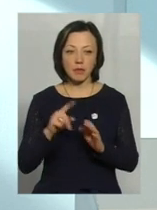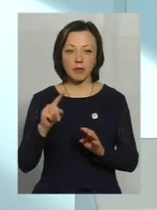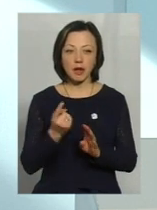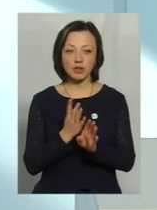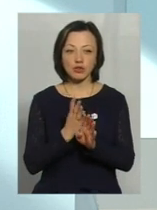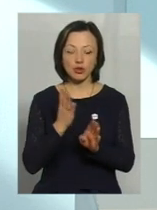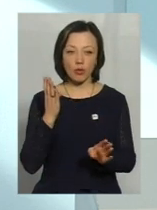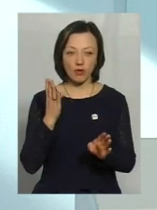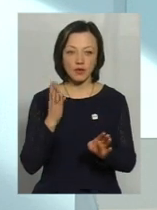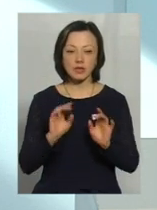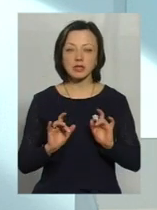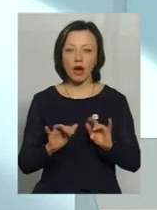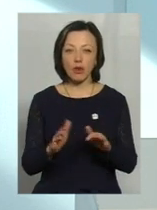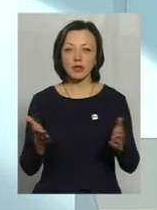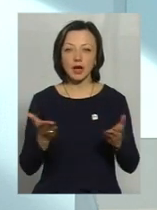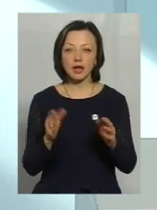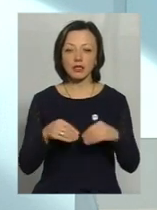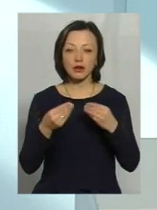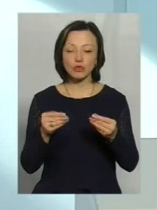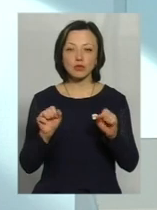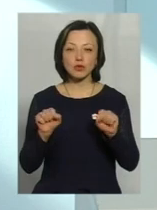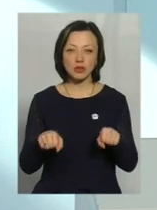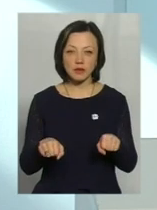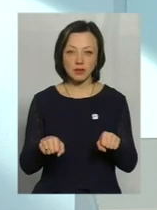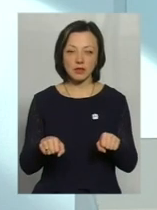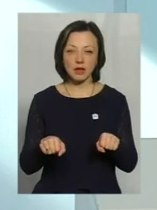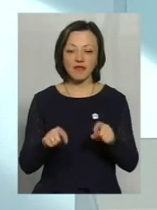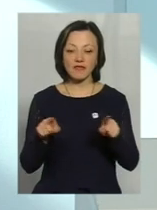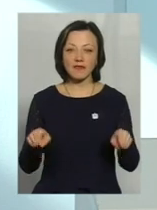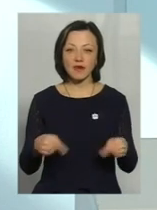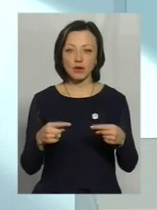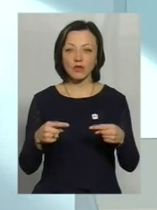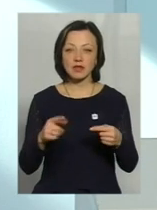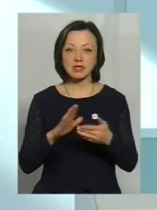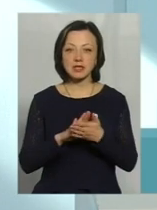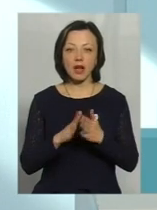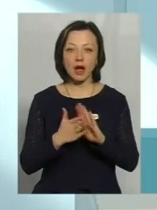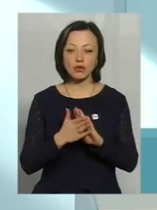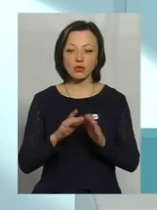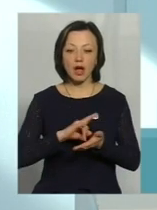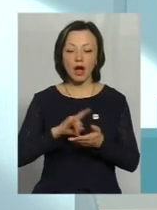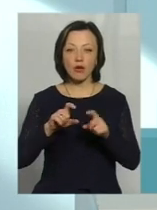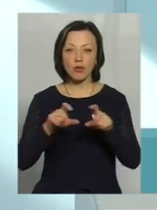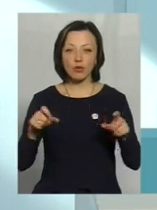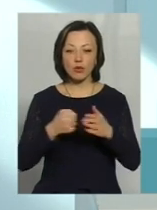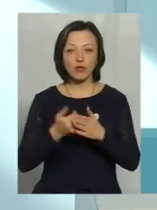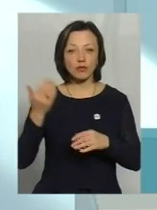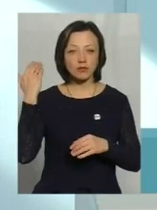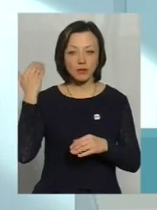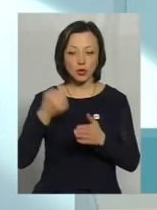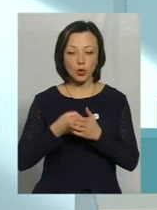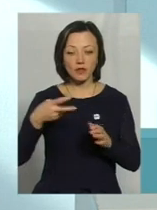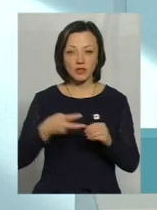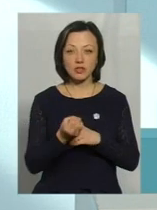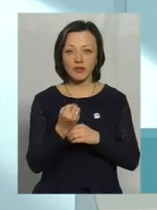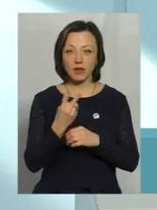першочергові заходи, які дадуть можливість відновити статус аеропорту, який був до 2012 року.